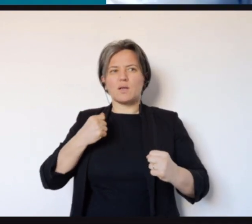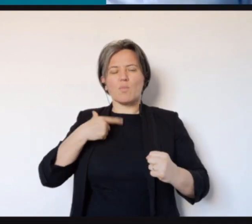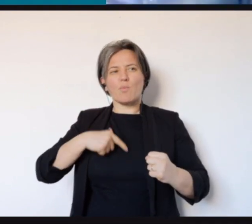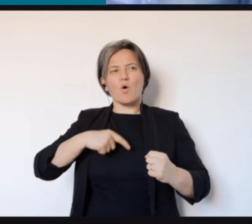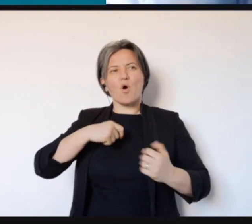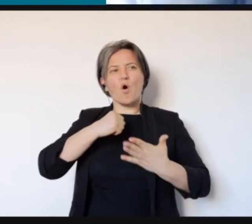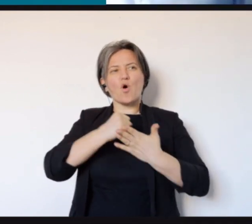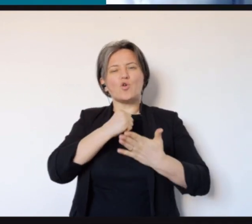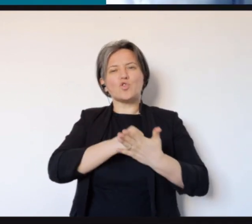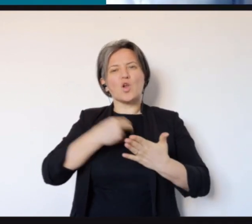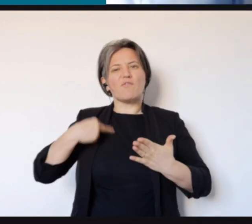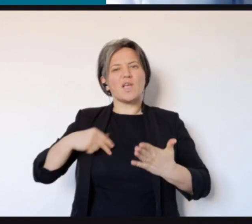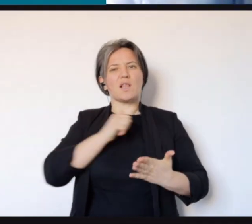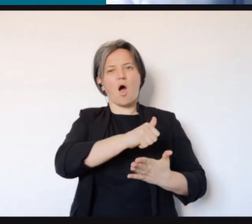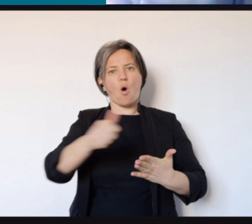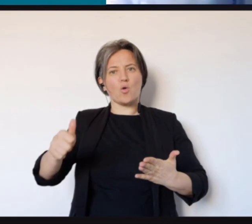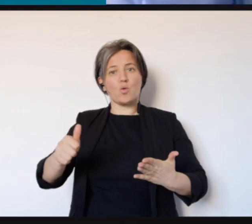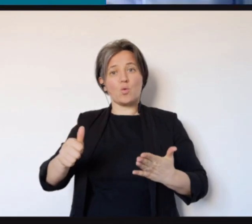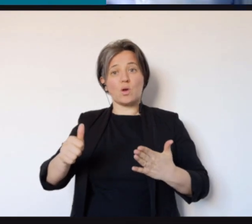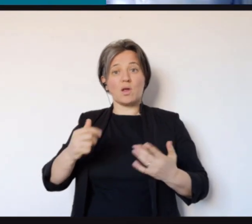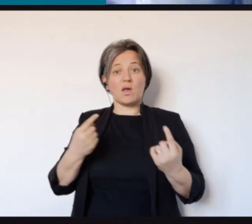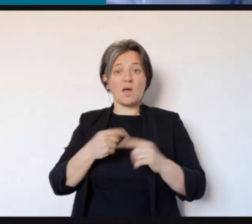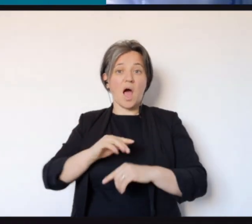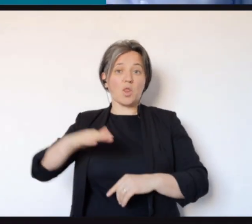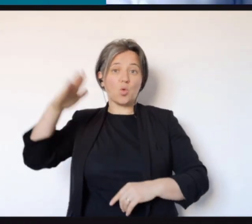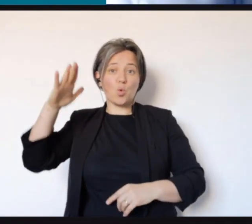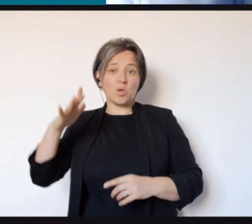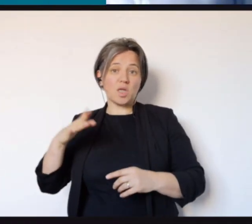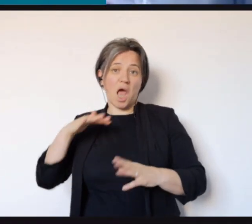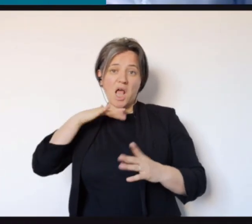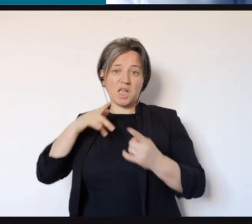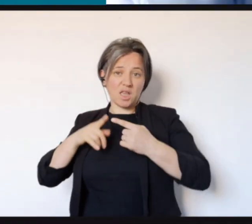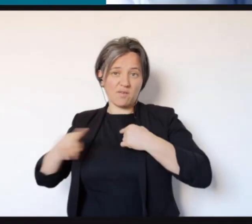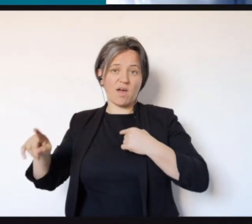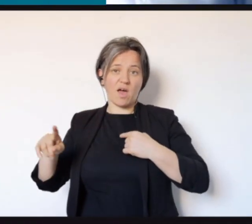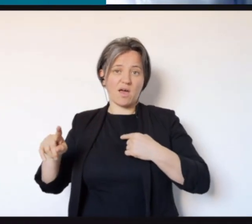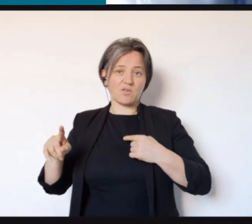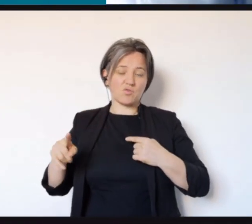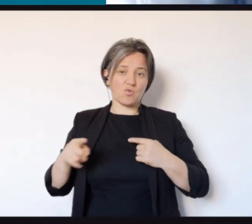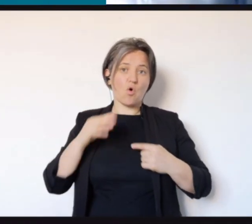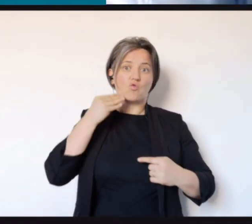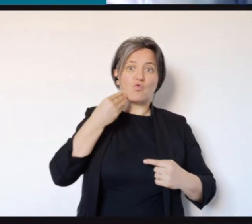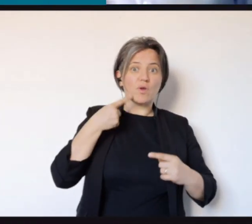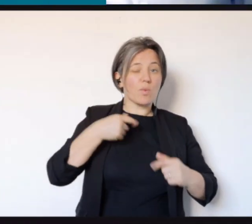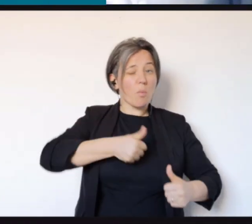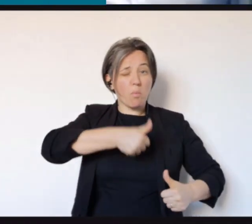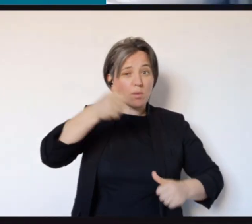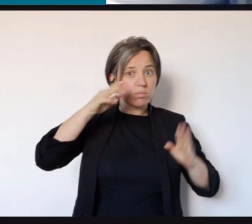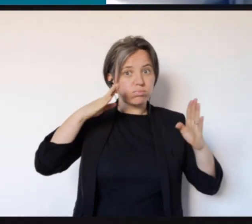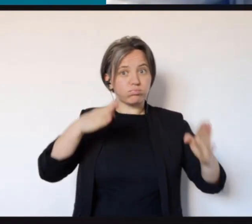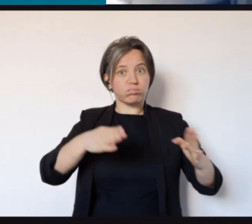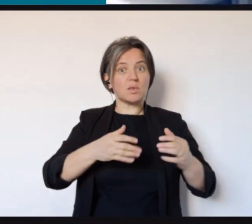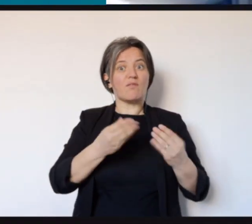fortissima la loro biografia, più di quella di adulti o di anziani.